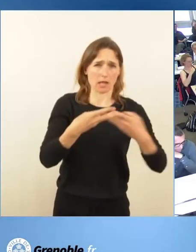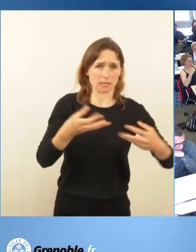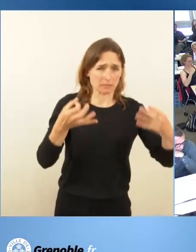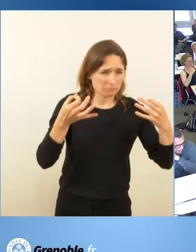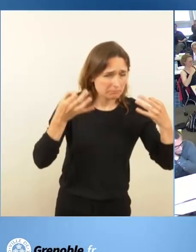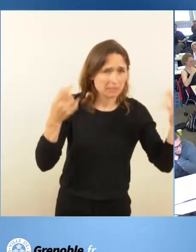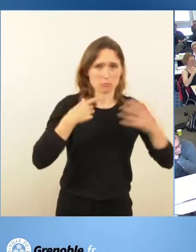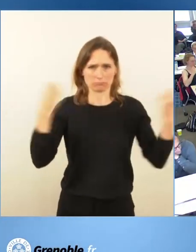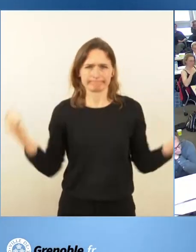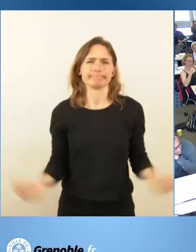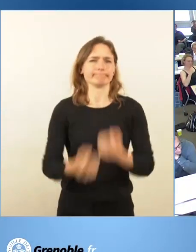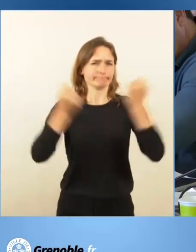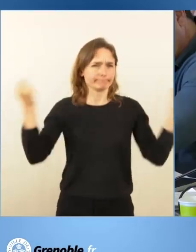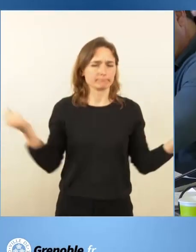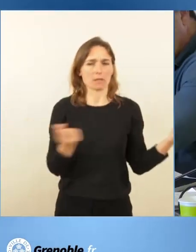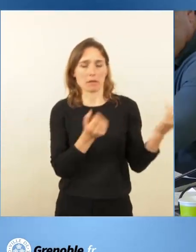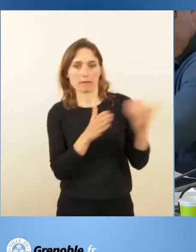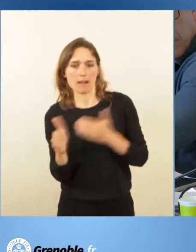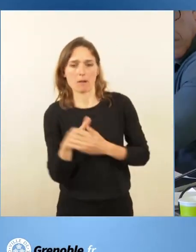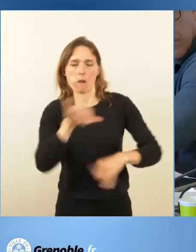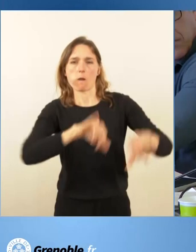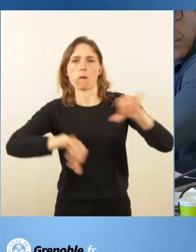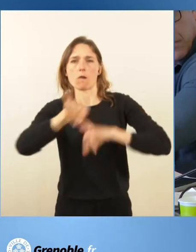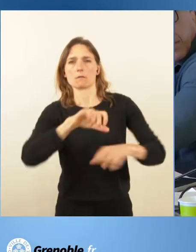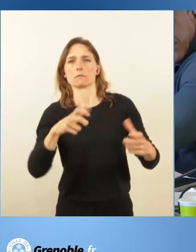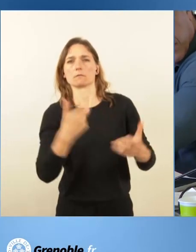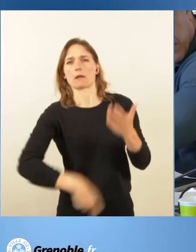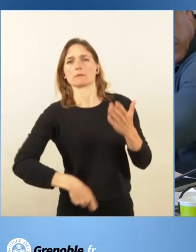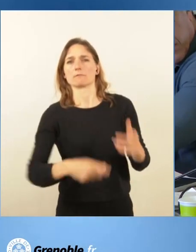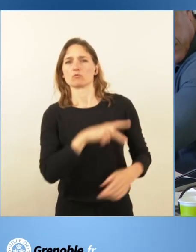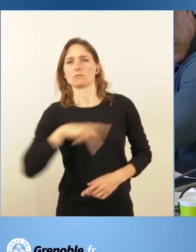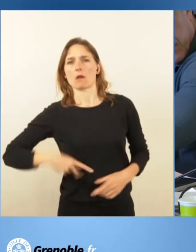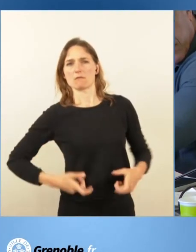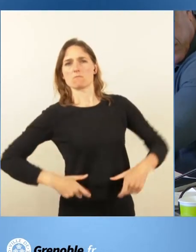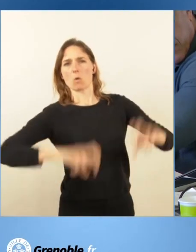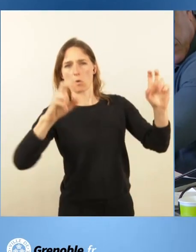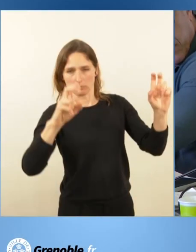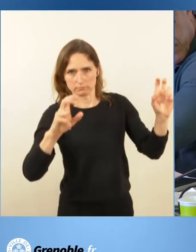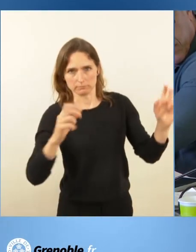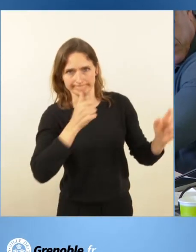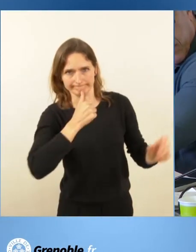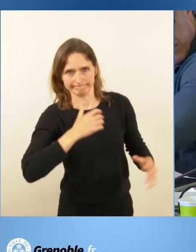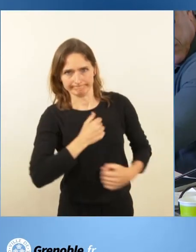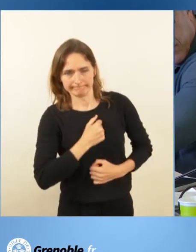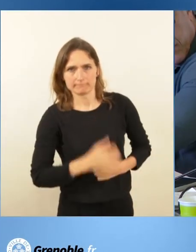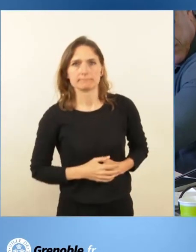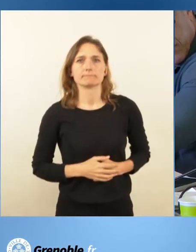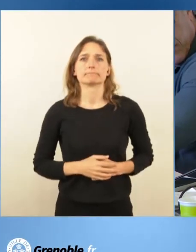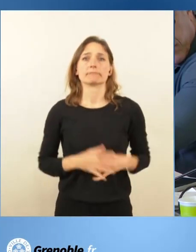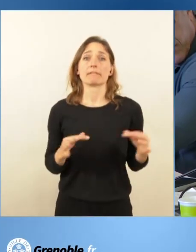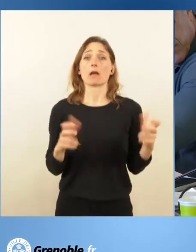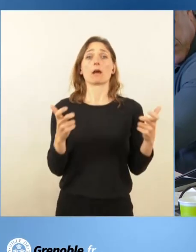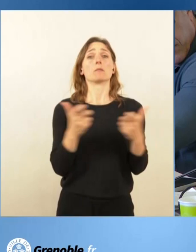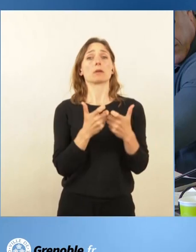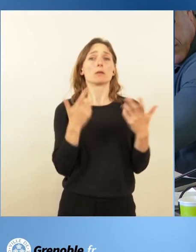d'augmentation de la taxe foncière pour les 30 000 foyers propriétaires grenoblois nous retrouvons au travers de l'évolution de la tarification des